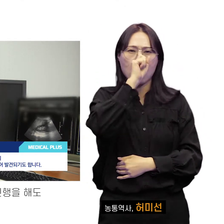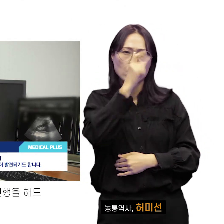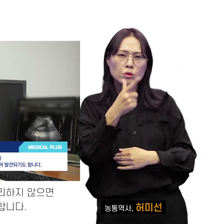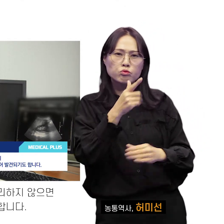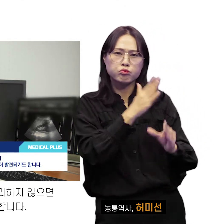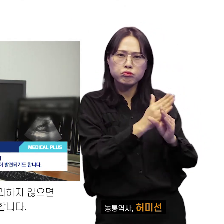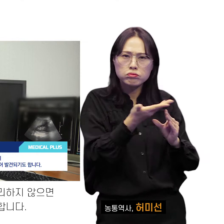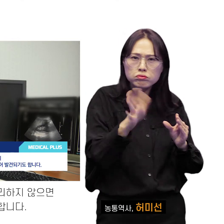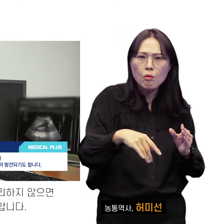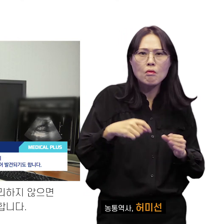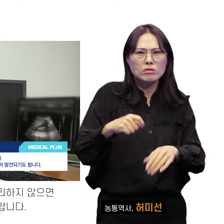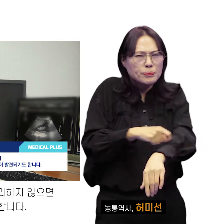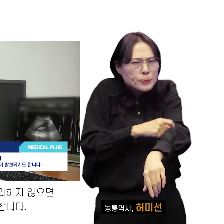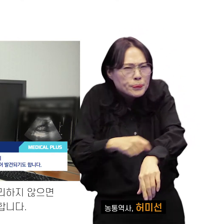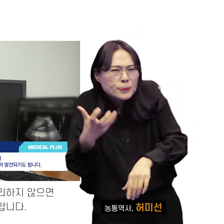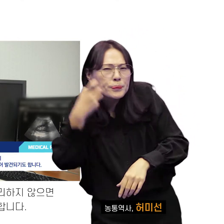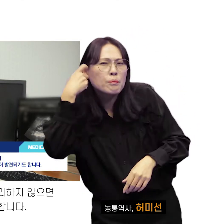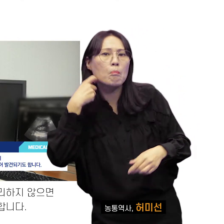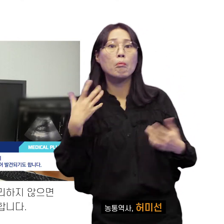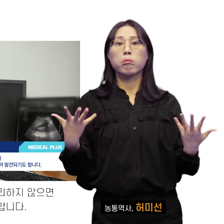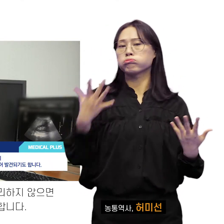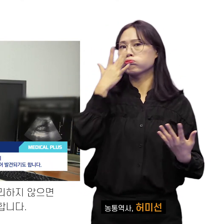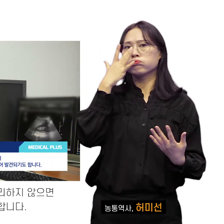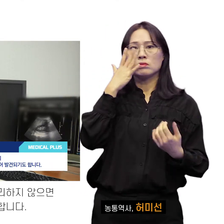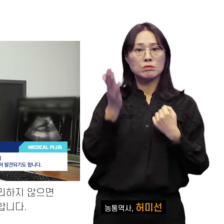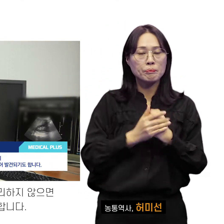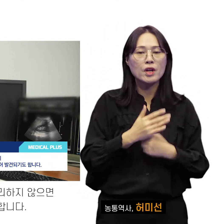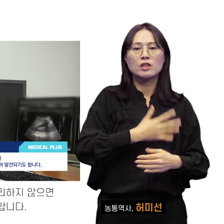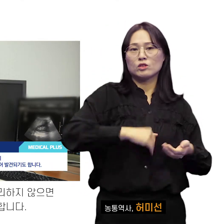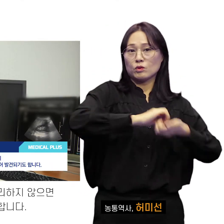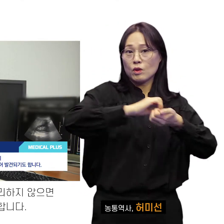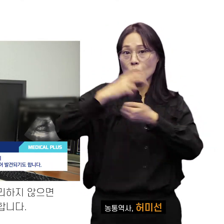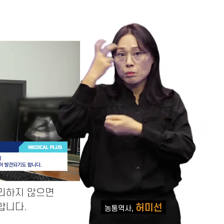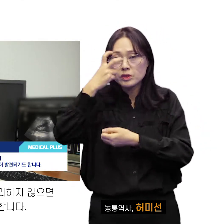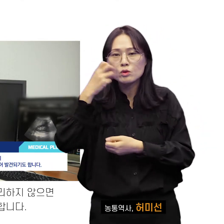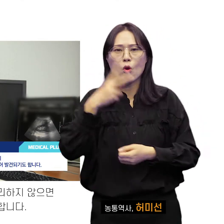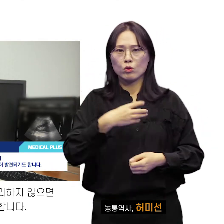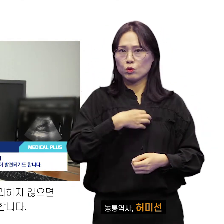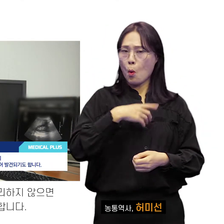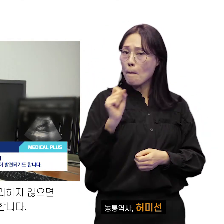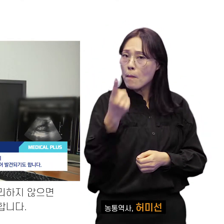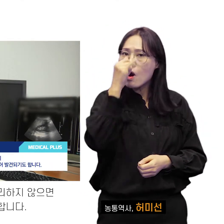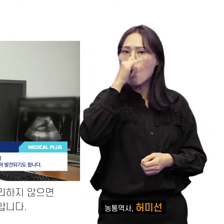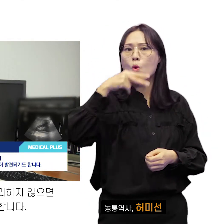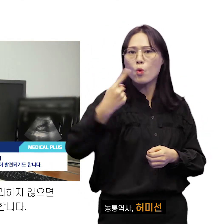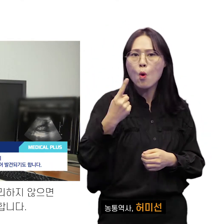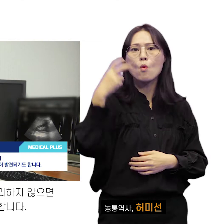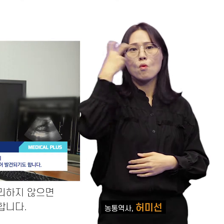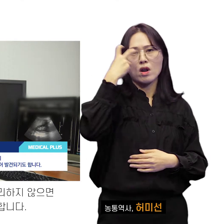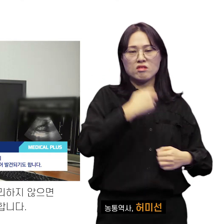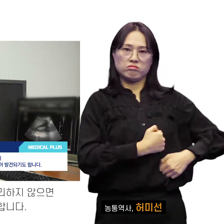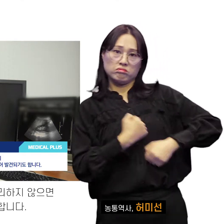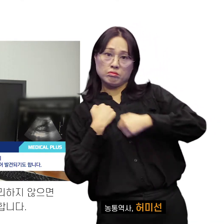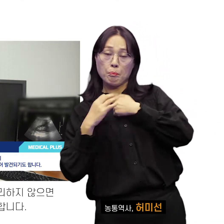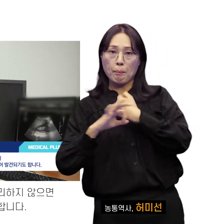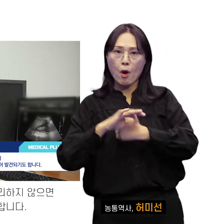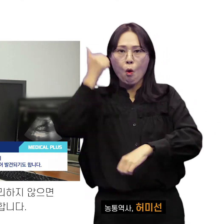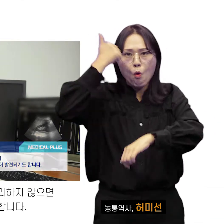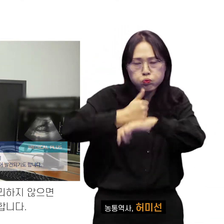때문에 정기검진이나 위험 인자가 있어도 관리하지 않으면 간경변증으로 진행되어 발견되기도